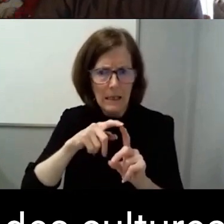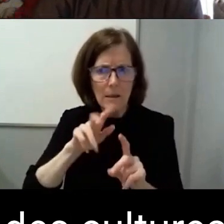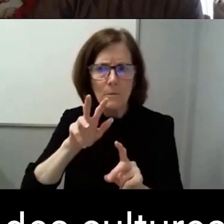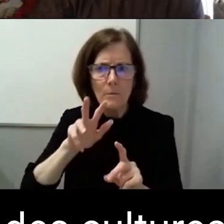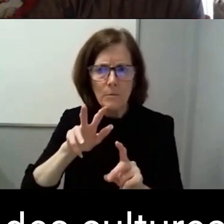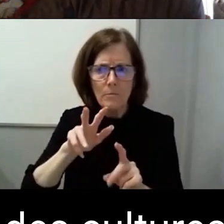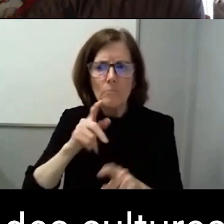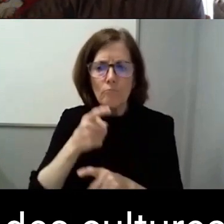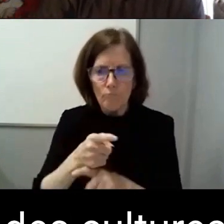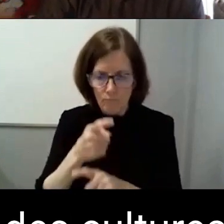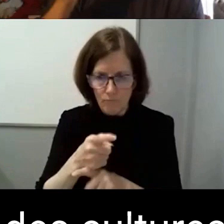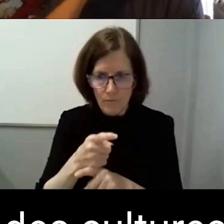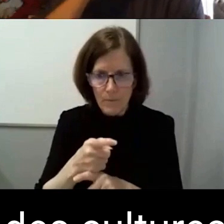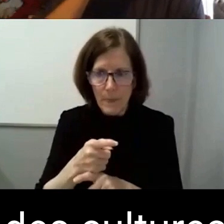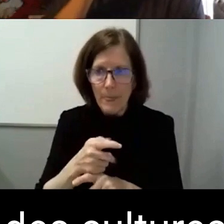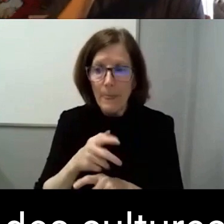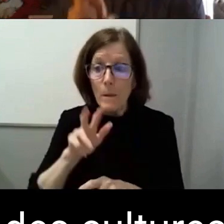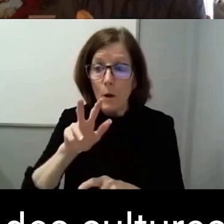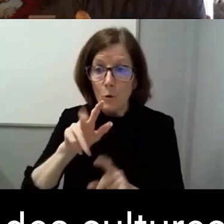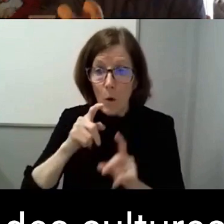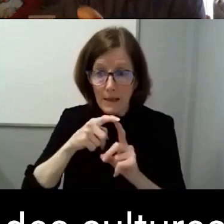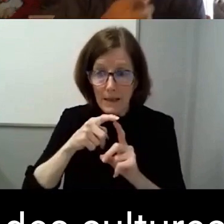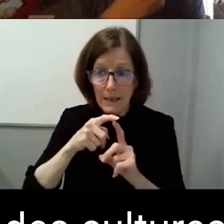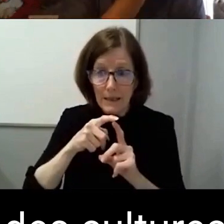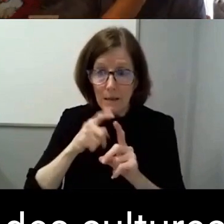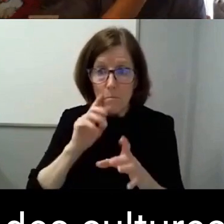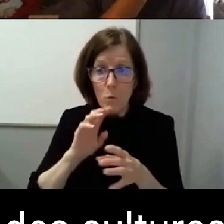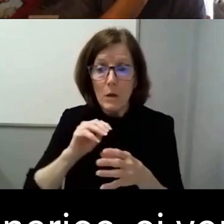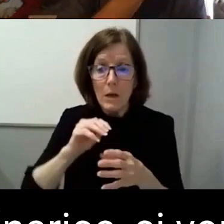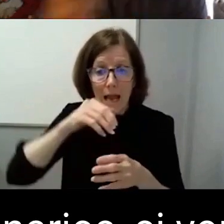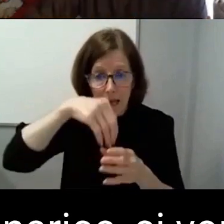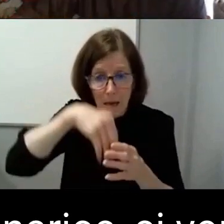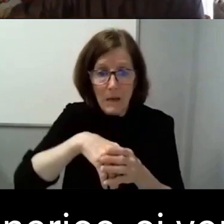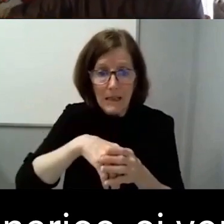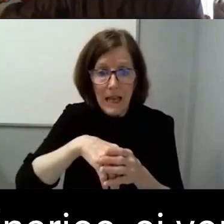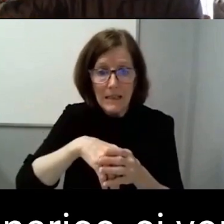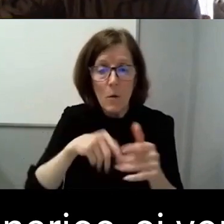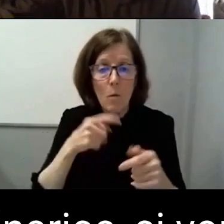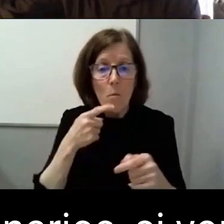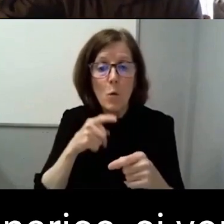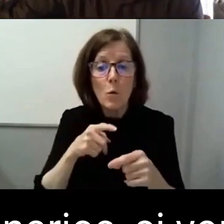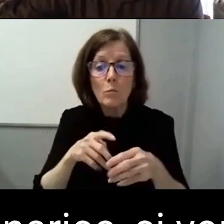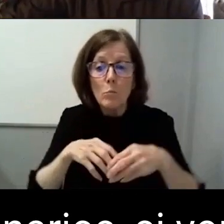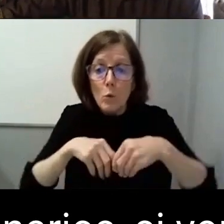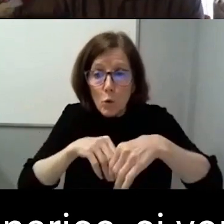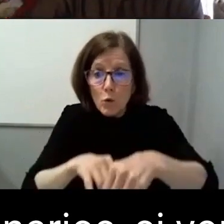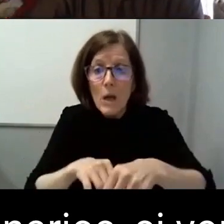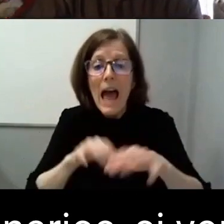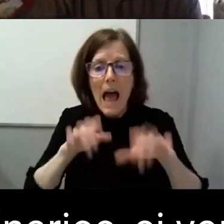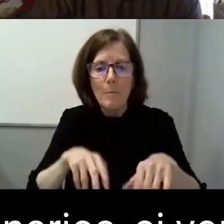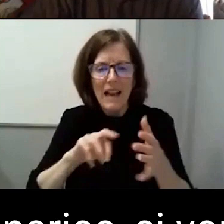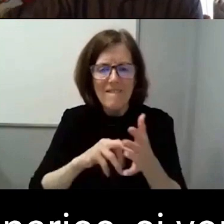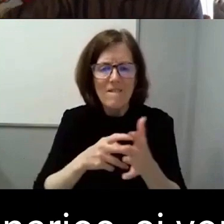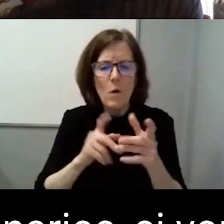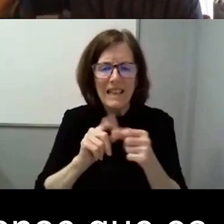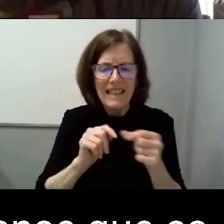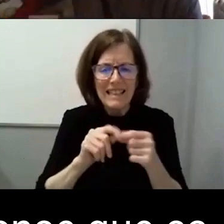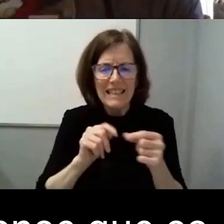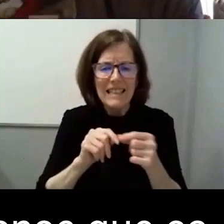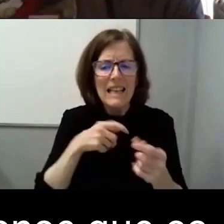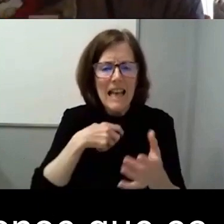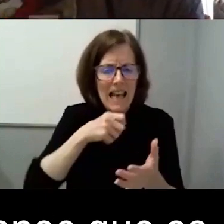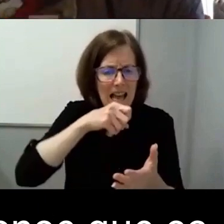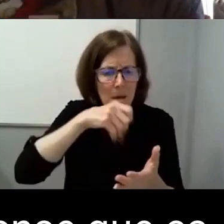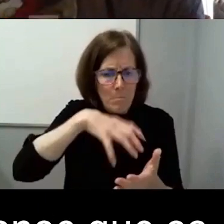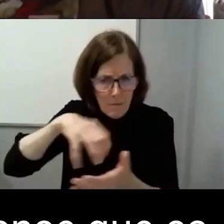Ouais, trois techniques d'implantation des cultures. Puis par la suite, je pourrais décliner certains scénarios, si vous voulez, dans lesquels ça